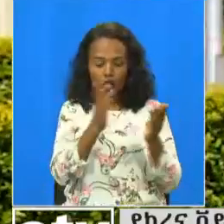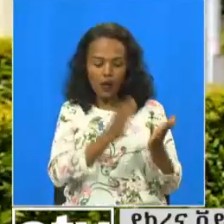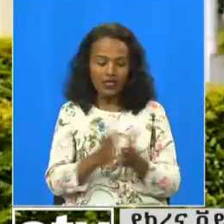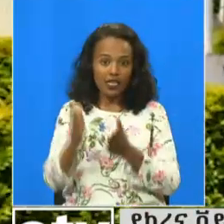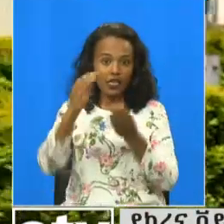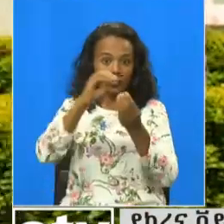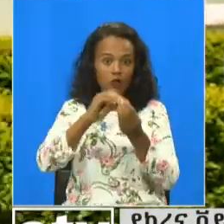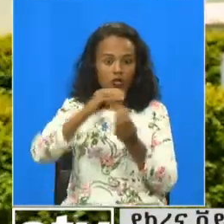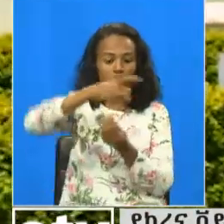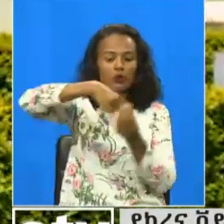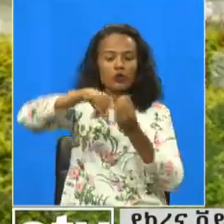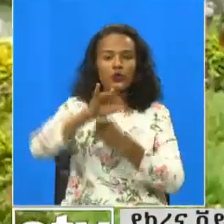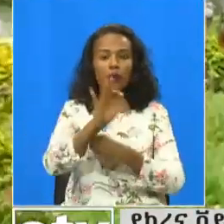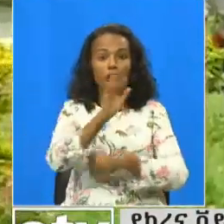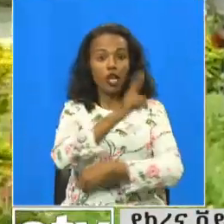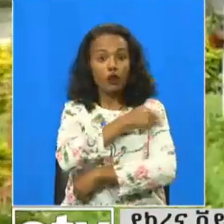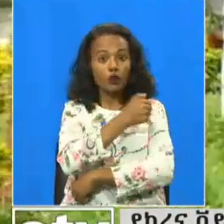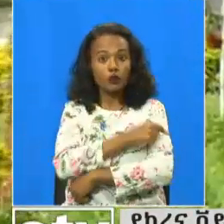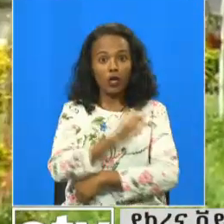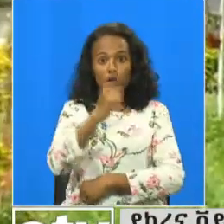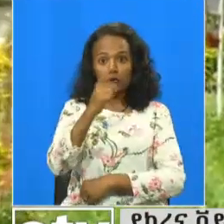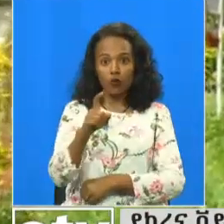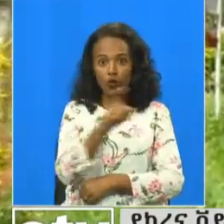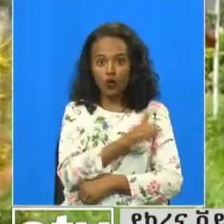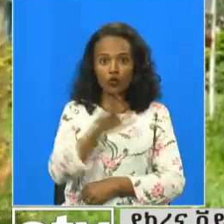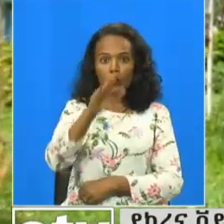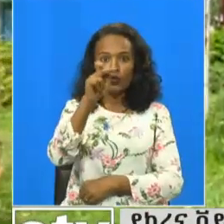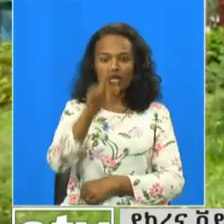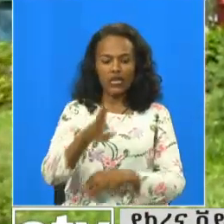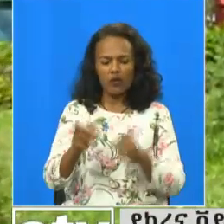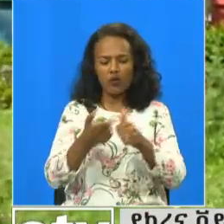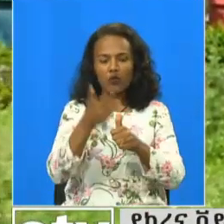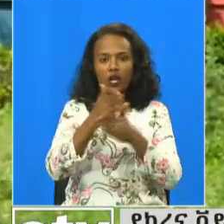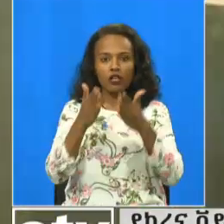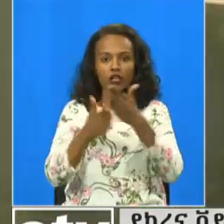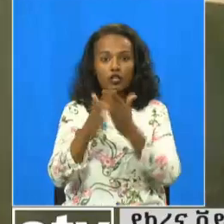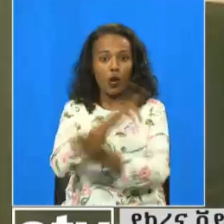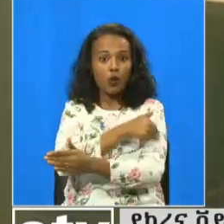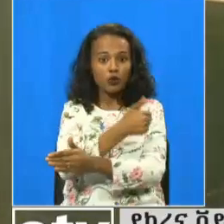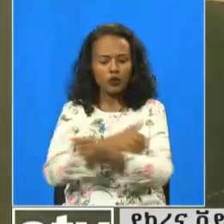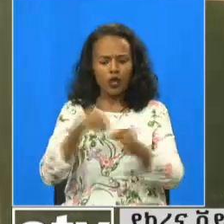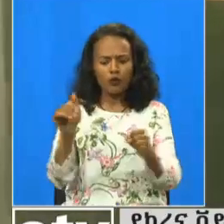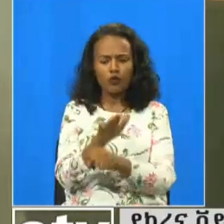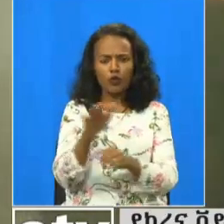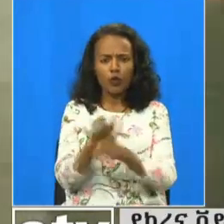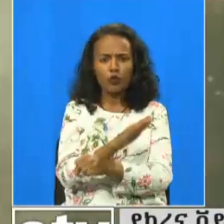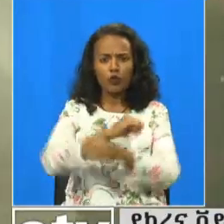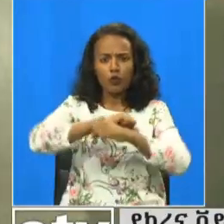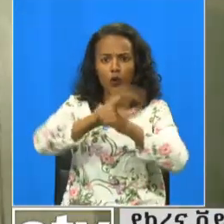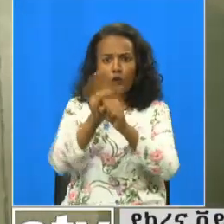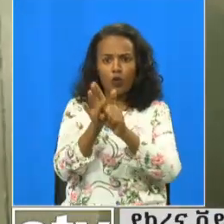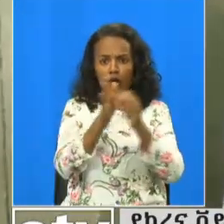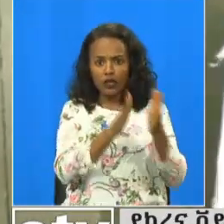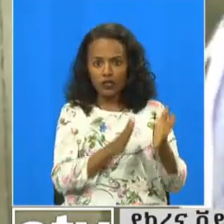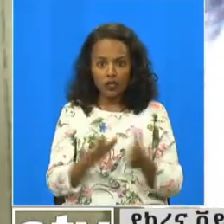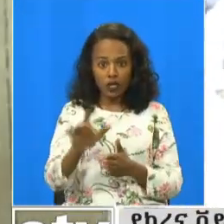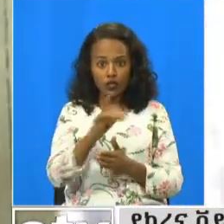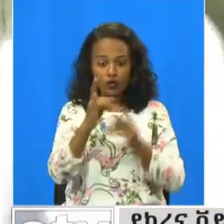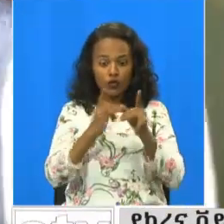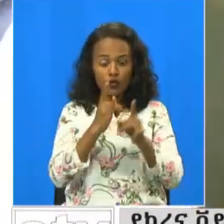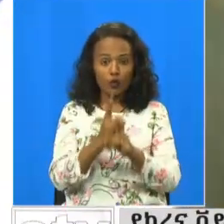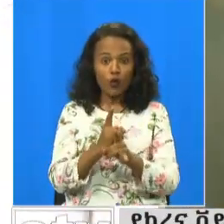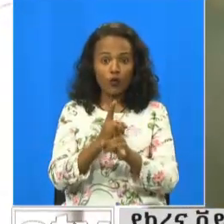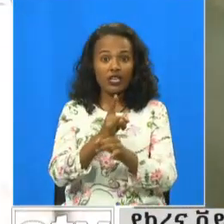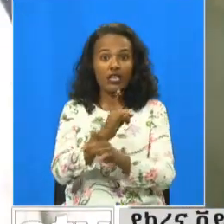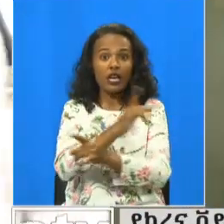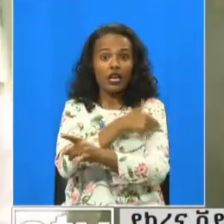በተጨማሪ በዞኑ ከሚገኙ ሆስፒታሎች አንዱ የሆነውን የጉደር የመጀመሪያ ደረጃ ሆስፒታል ሙሉ ለሙሉ ለኮሮና ህክምና የተዘጋጀ ሲሆን ዘመናዊ የህክምና